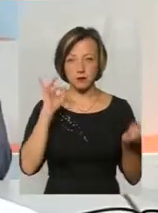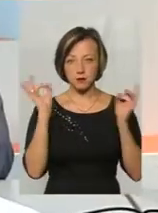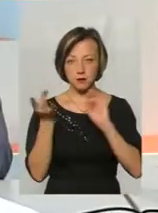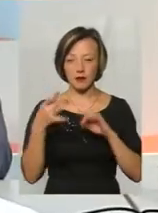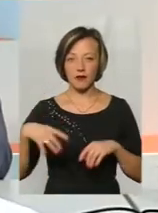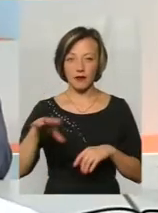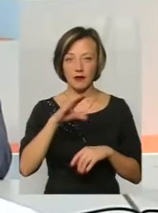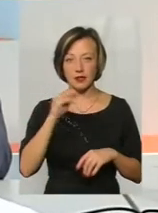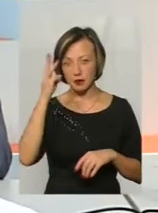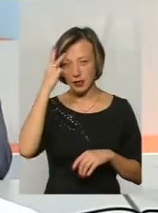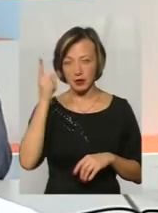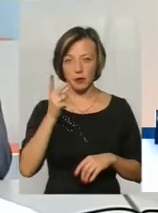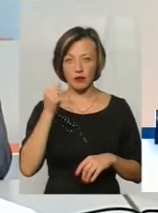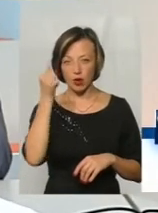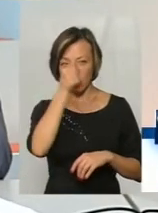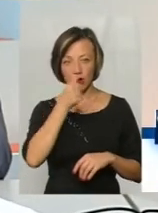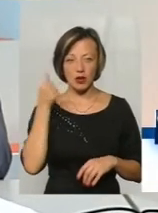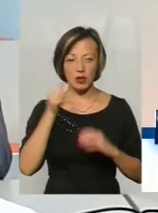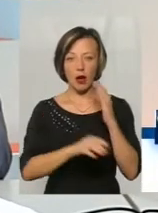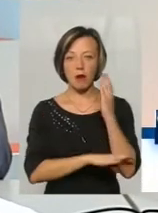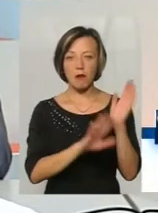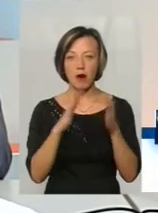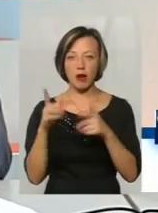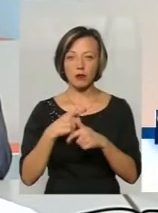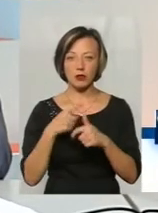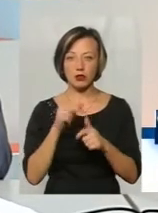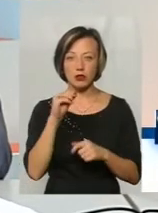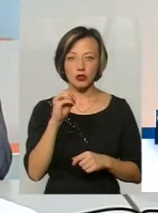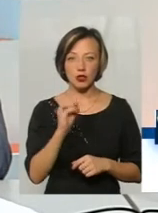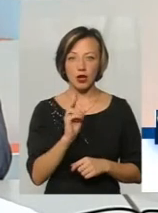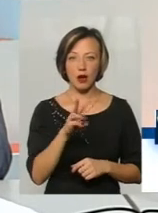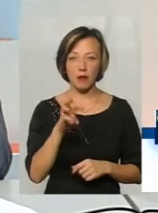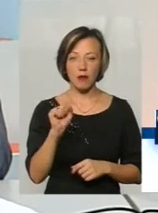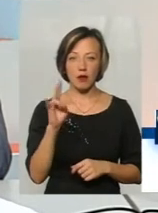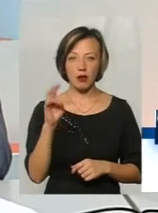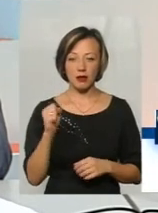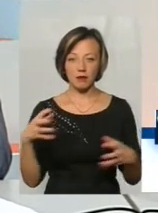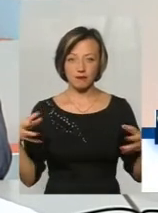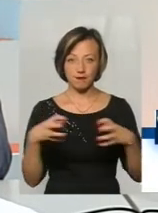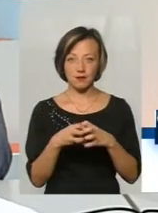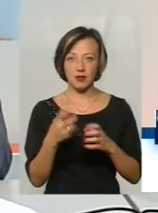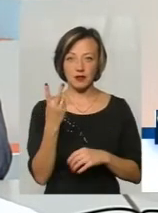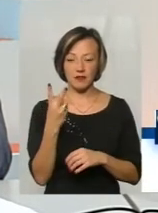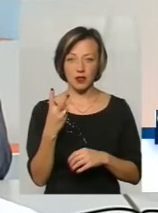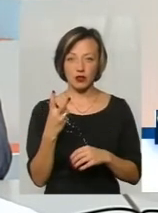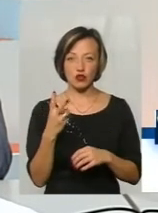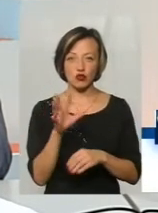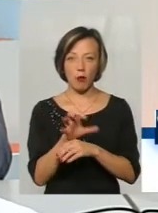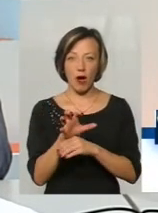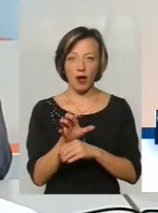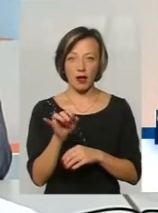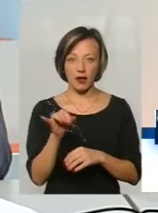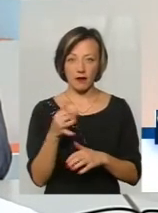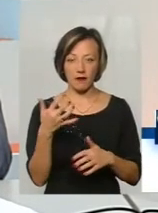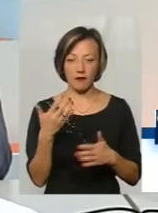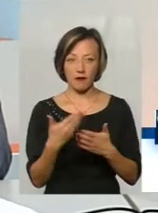десь роки півтори назад. Це в парку Чекмана. Подрались два підбультер'єра, зщепились між собою дві собаки, і от посереді